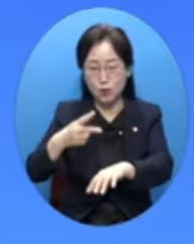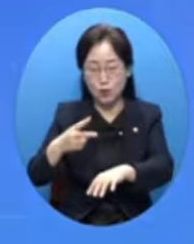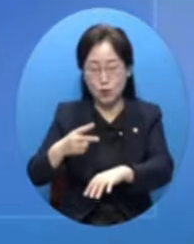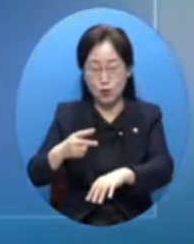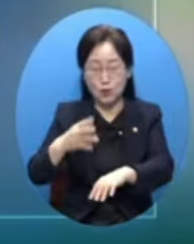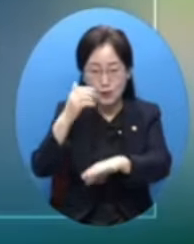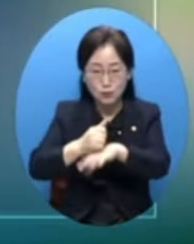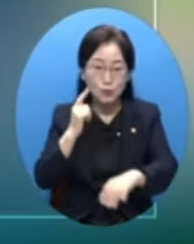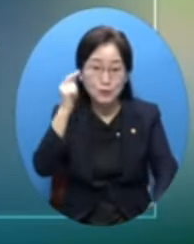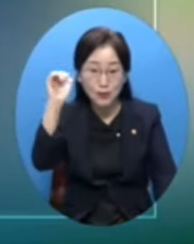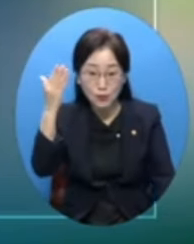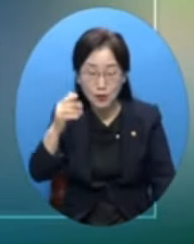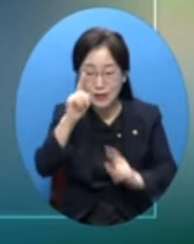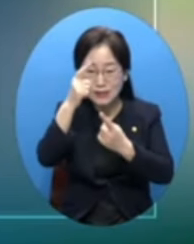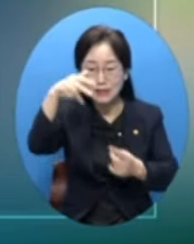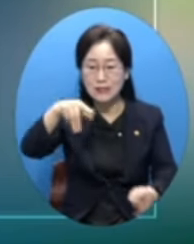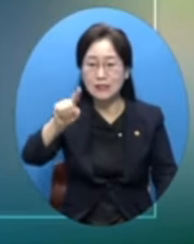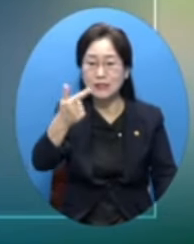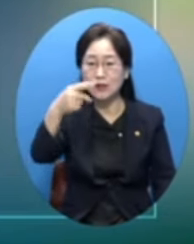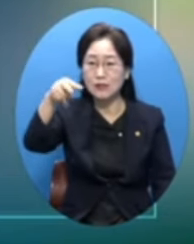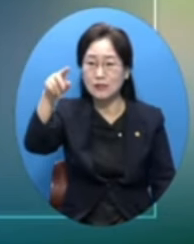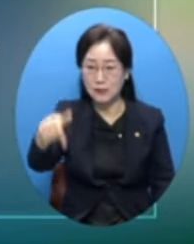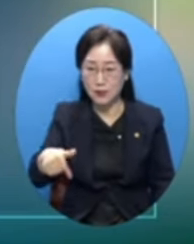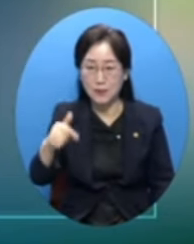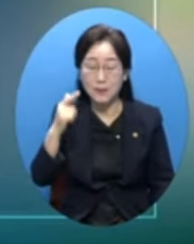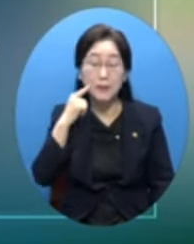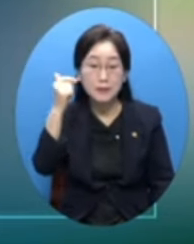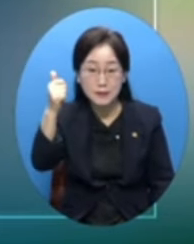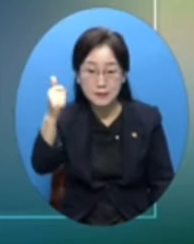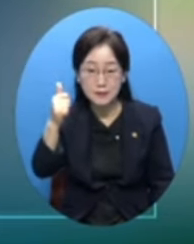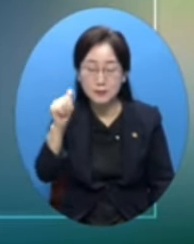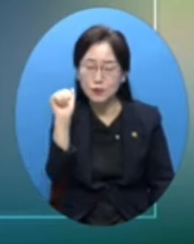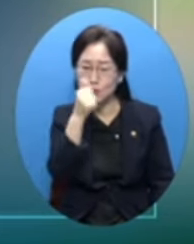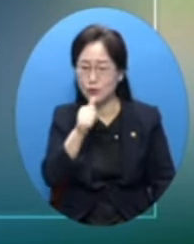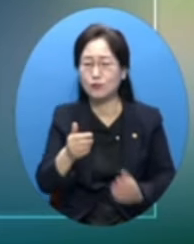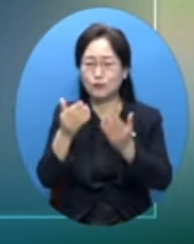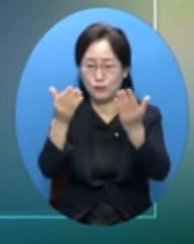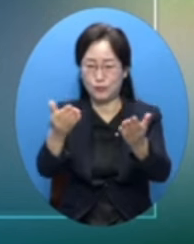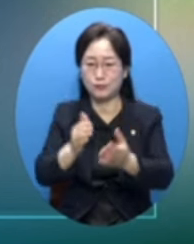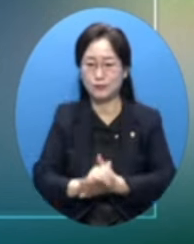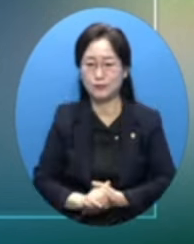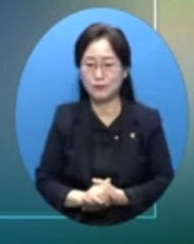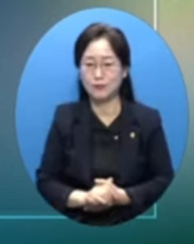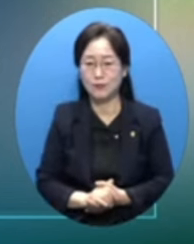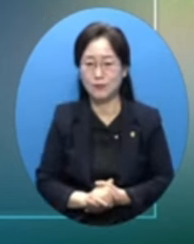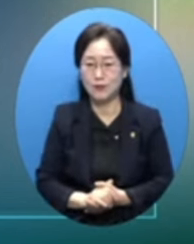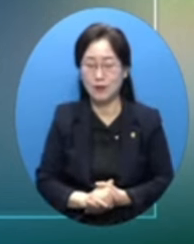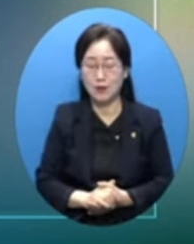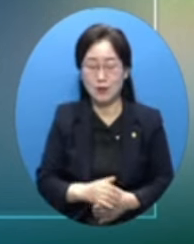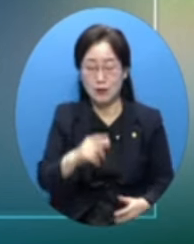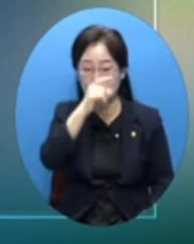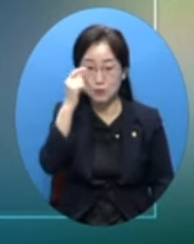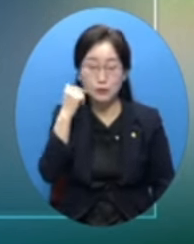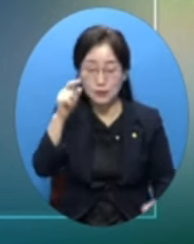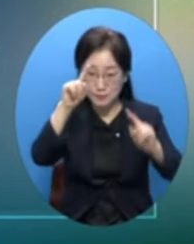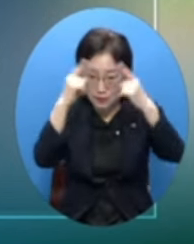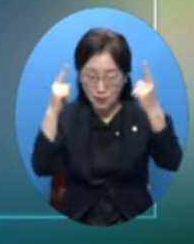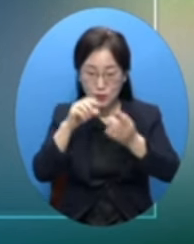목사님, 제가 오늘 목사님을 소개하기 원합니다. 제가 대학교 들어갔을 때